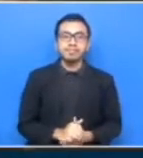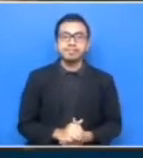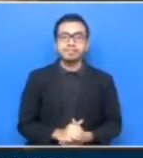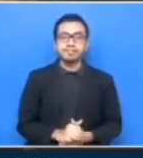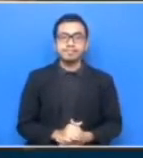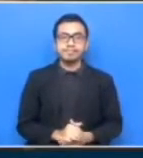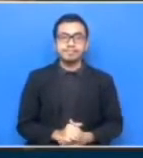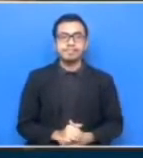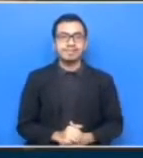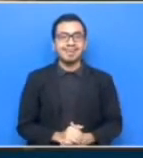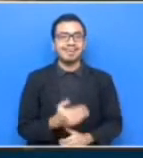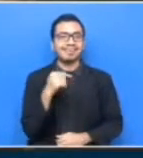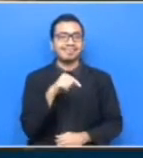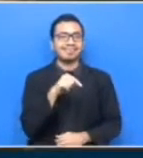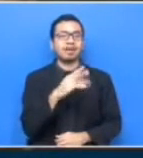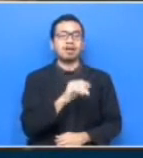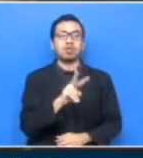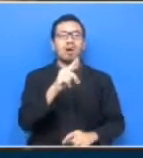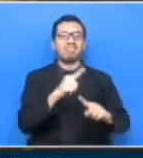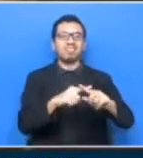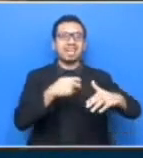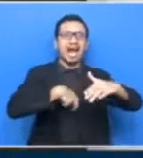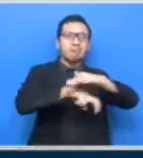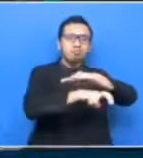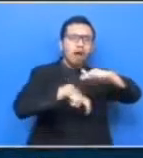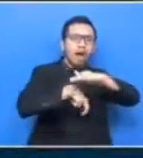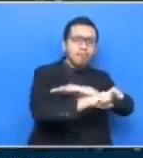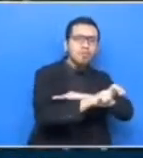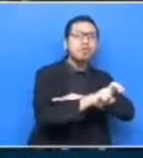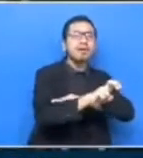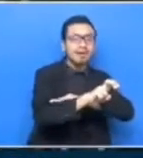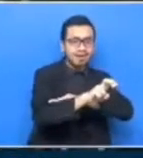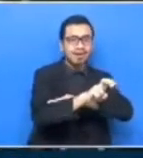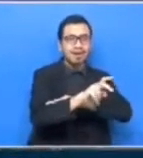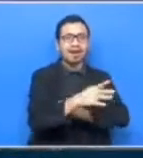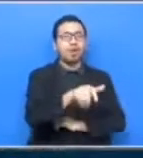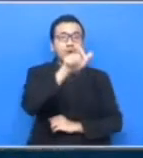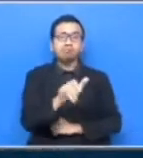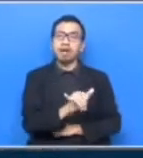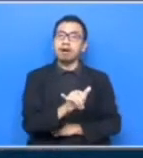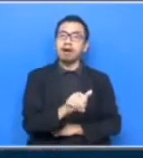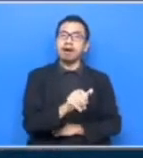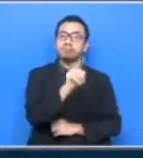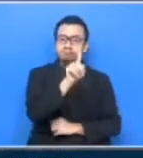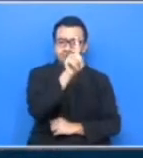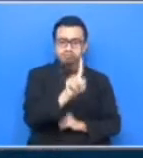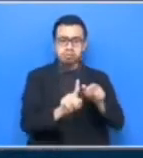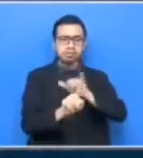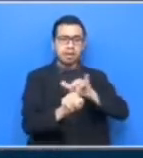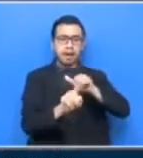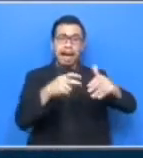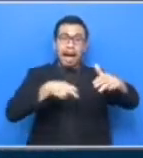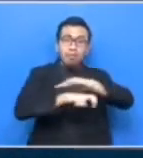pasien yang sama kabur di rumah sakit yang sama lantas Bagaimana dengan sistem pengamanan di RSUD anutapura Palu malam hari ini